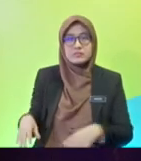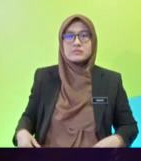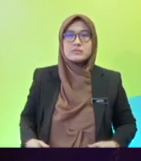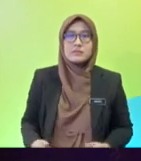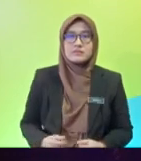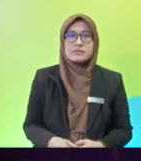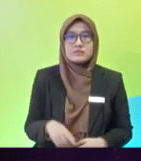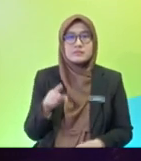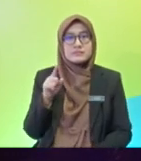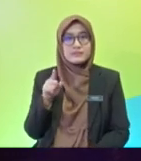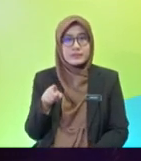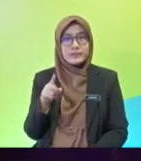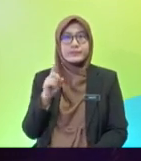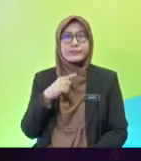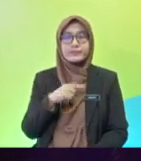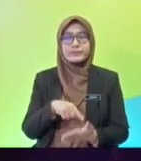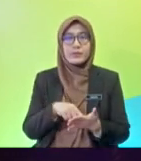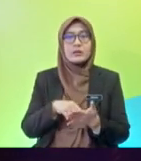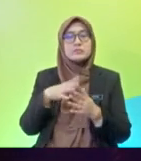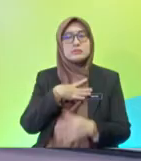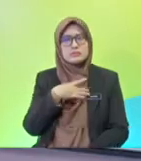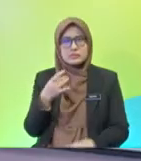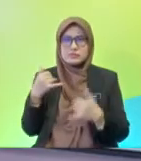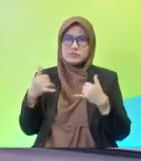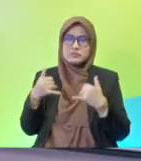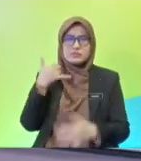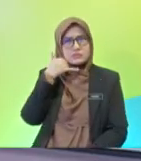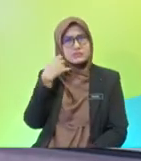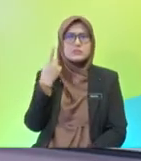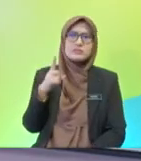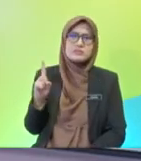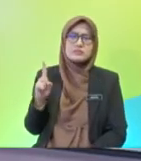pun dari pada pagi sampai cepetan Aduh